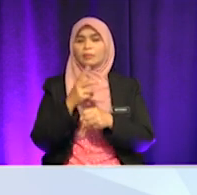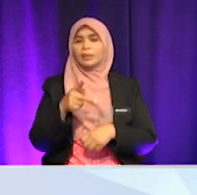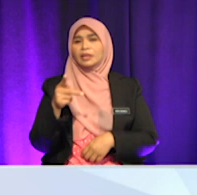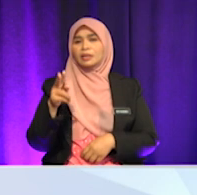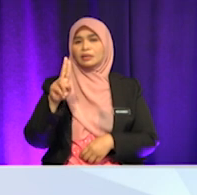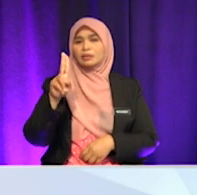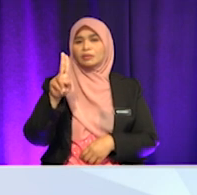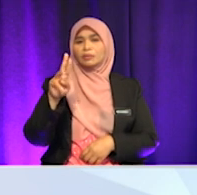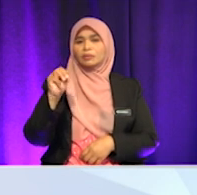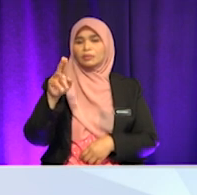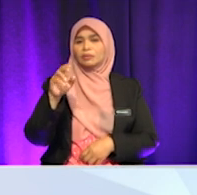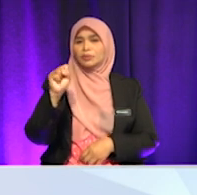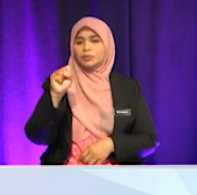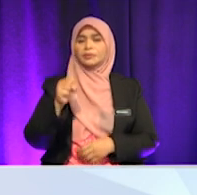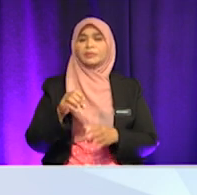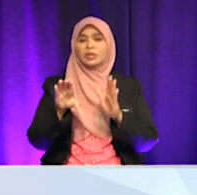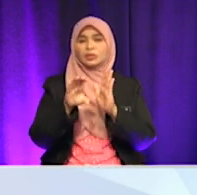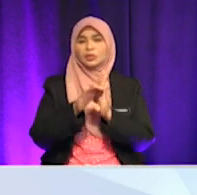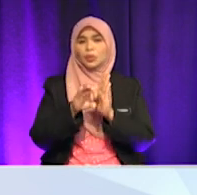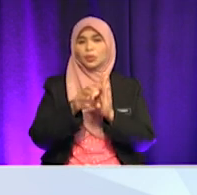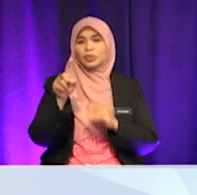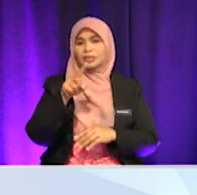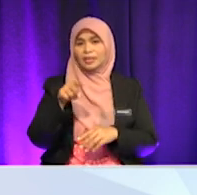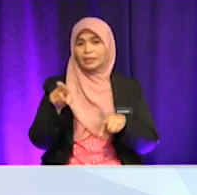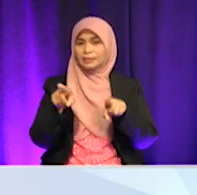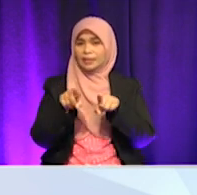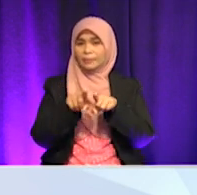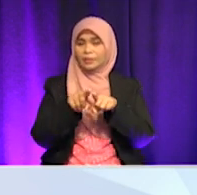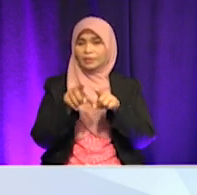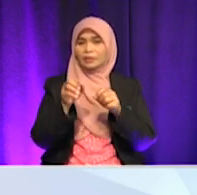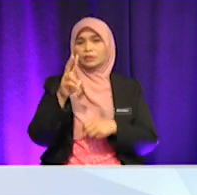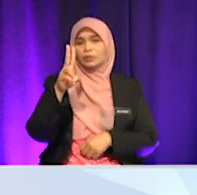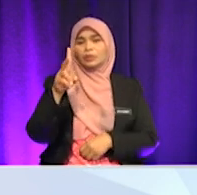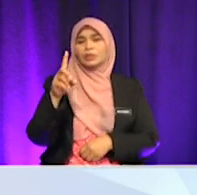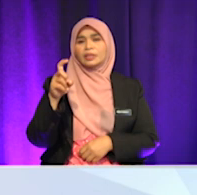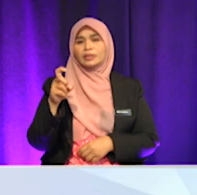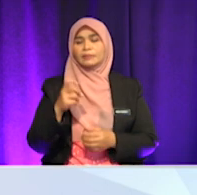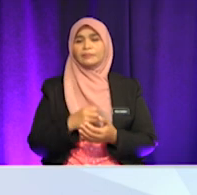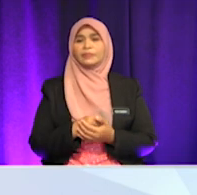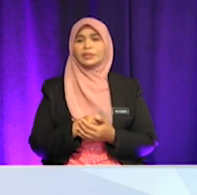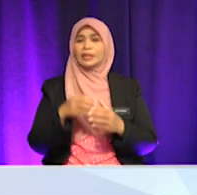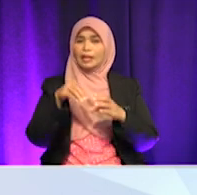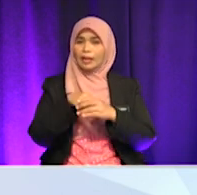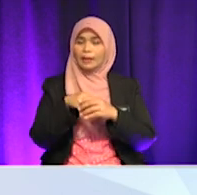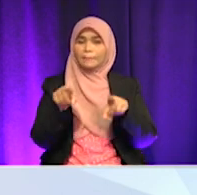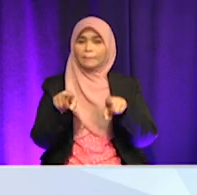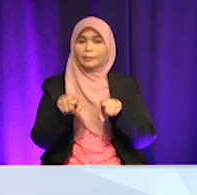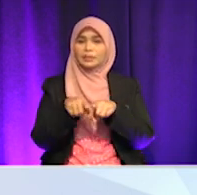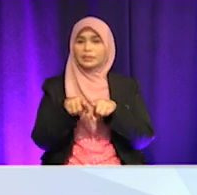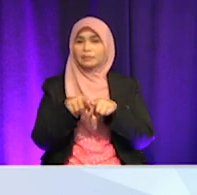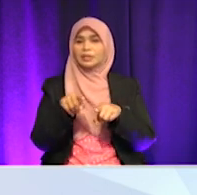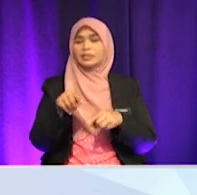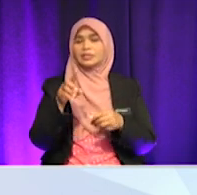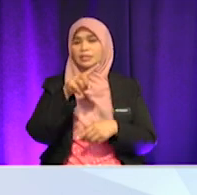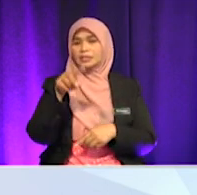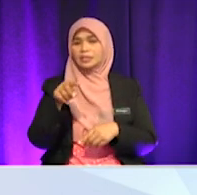kepada contoh. Okey, contoh yang pertama kita ada Z bersamaan dengan 2M tolak N. Okey, di mana dalam persamaan ini Z